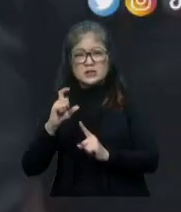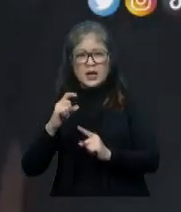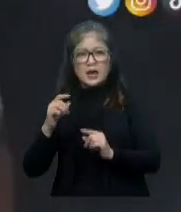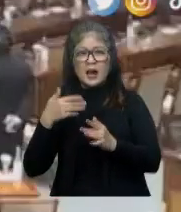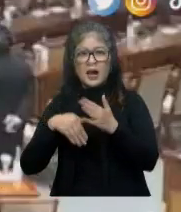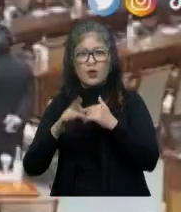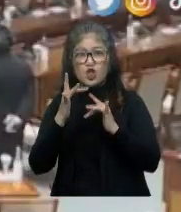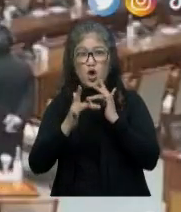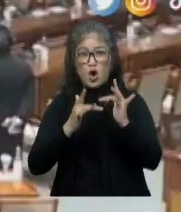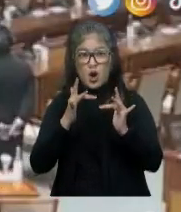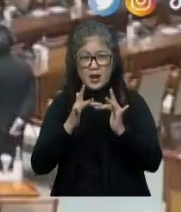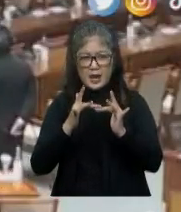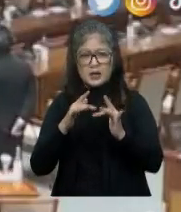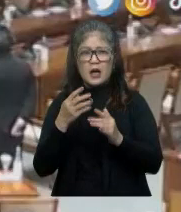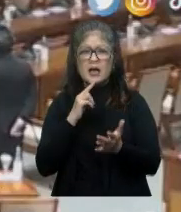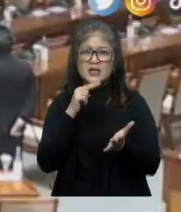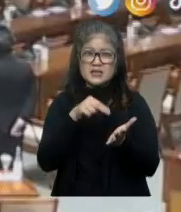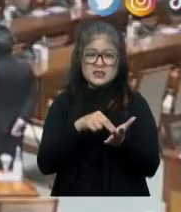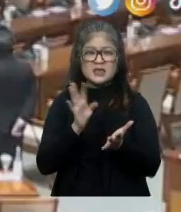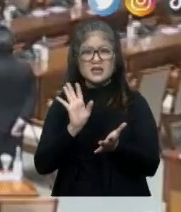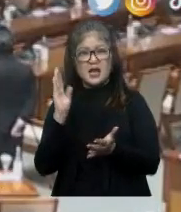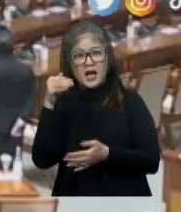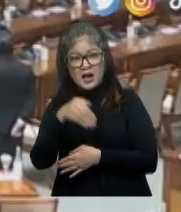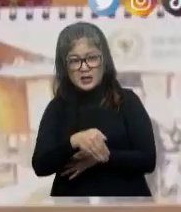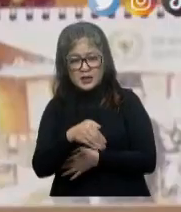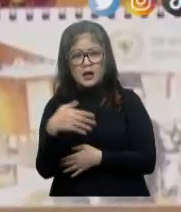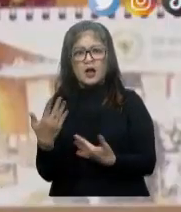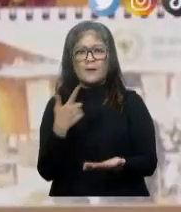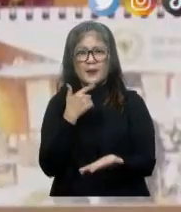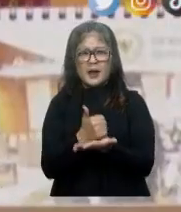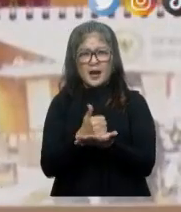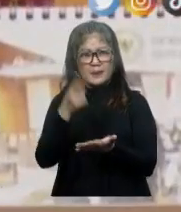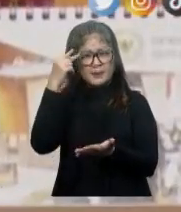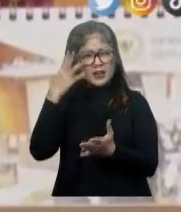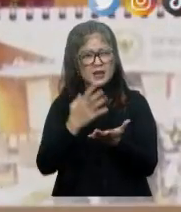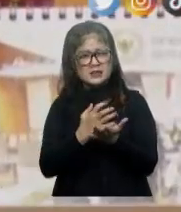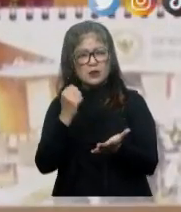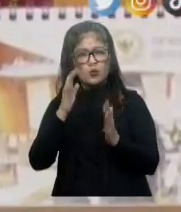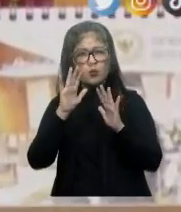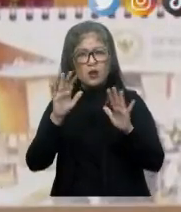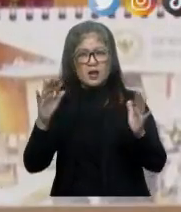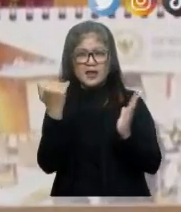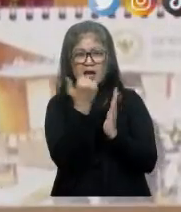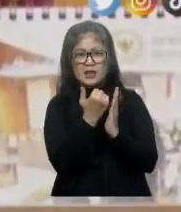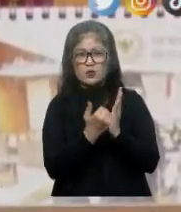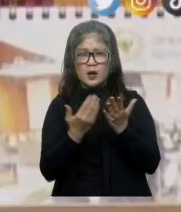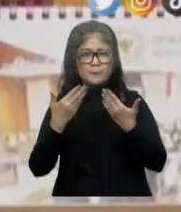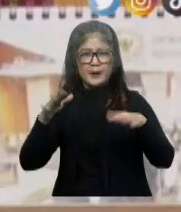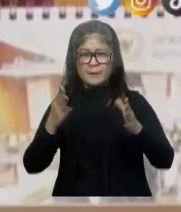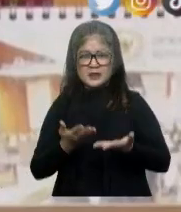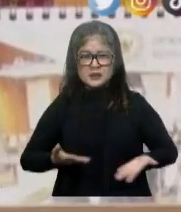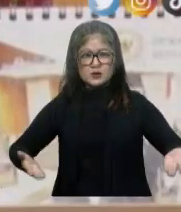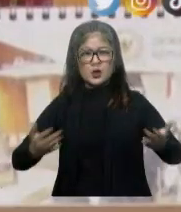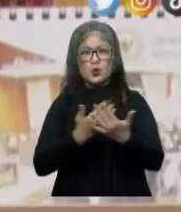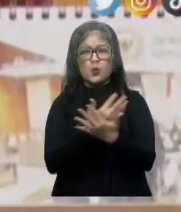sudah izin tidak hadir padahal pemerintah sudah mencabut banyak aturan pembatasan mobilitas warga sejak awal tahun lalu